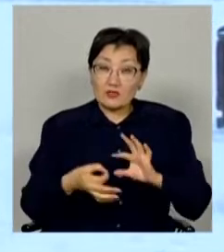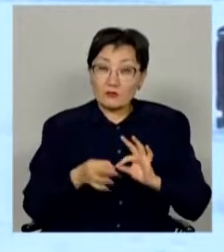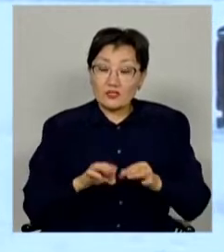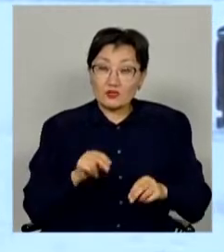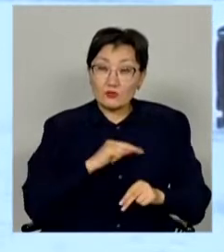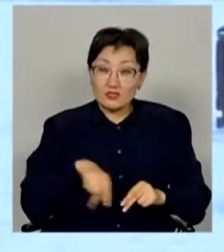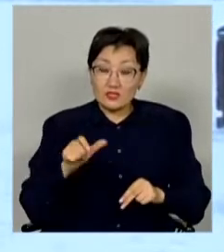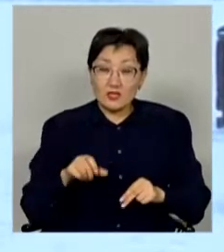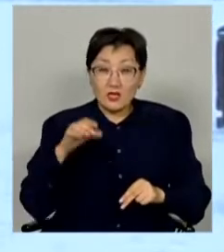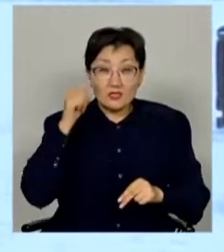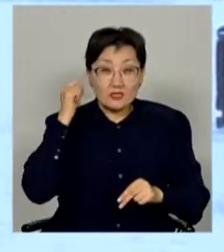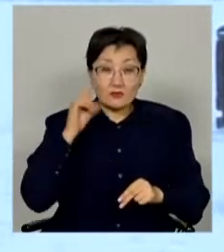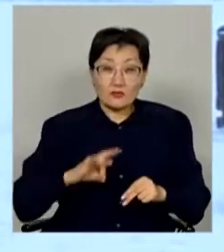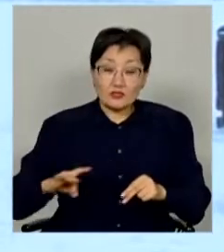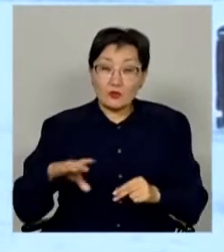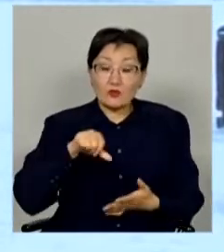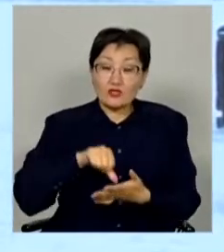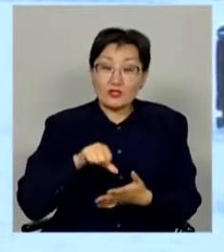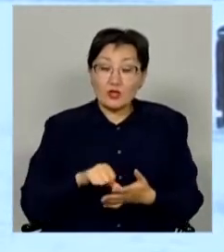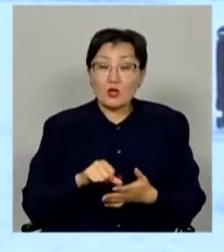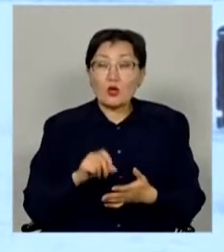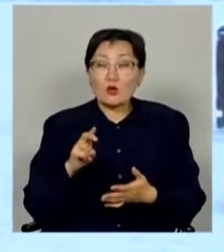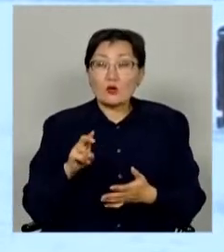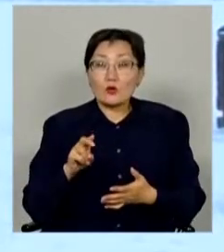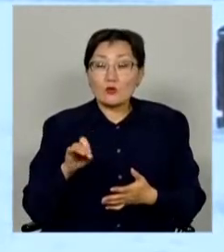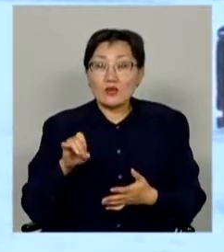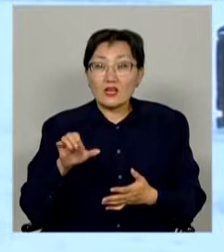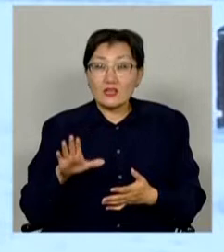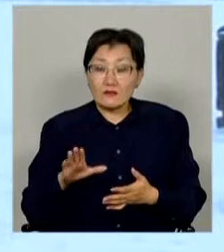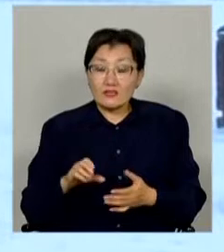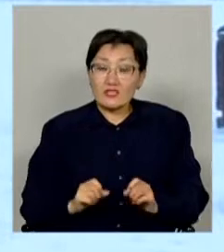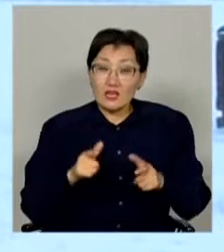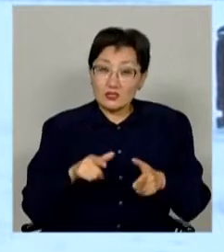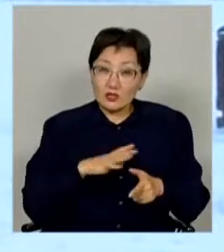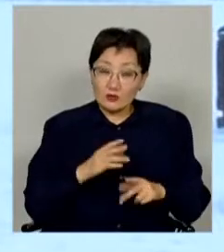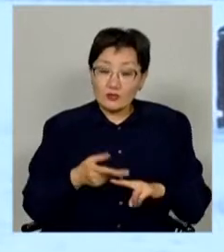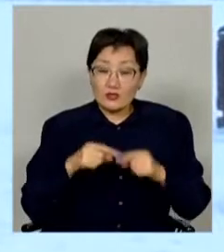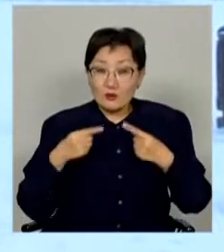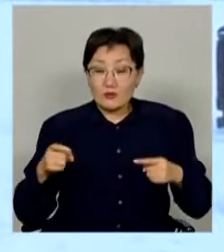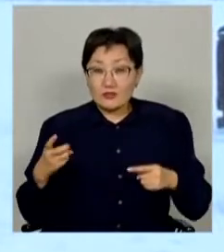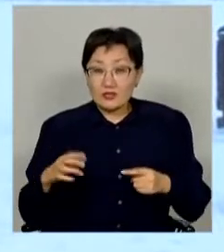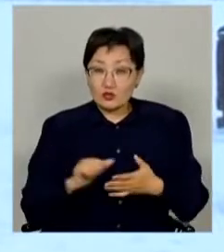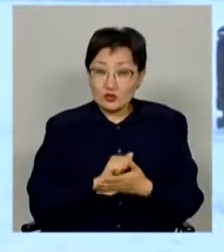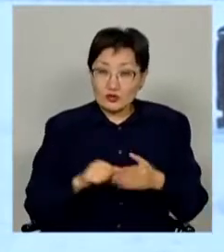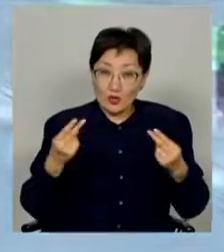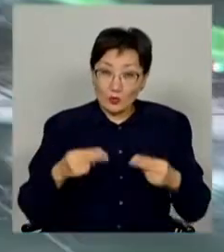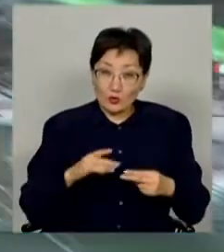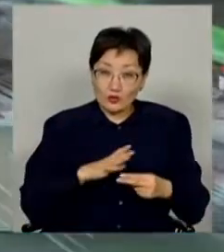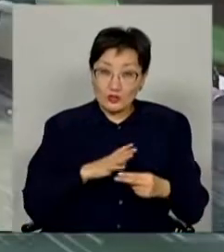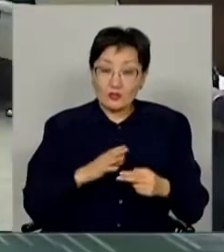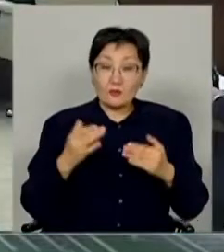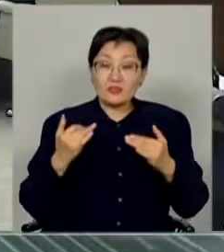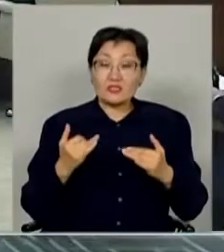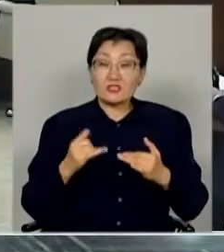лауазымына Қырғыз Республикасының өкілі Қобанышбек Өмірәлиев тағайындалды. Бұдан өзге бірнеше құжатқа қол қойылды.